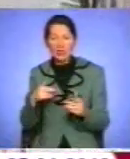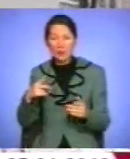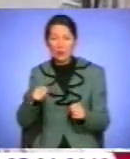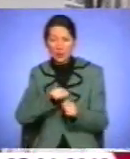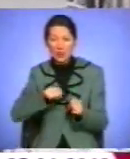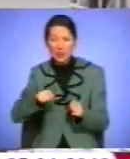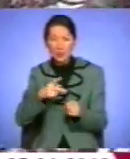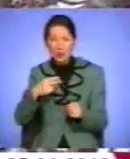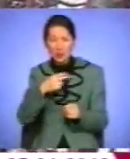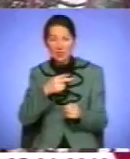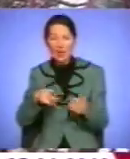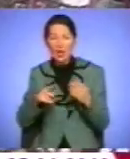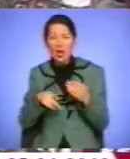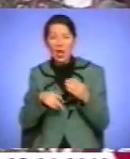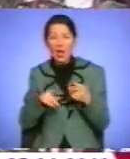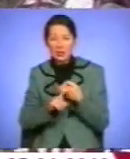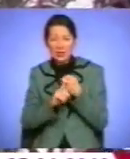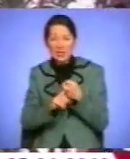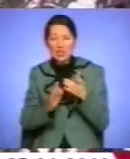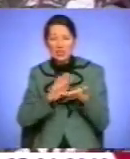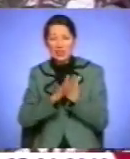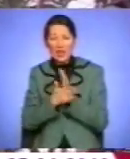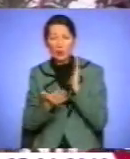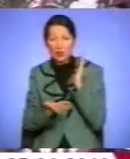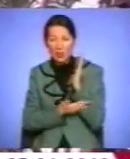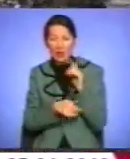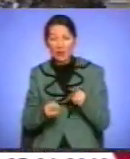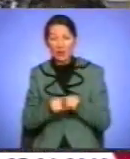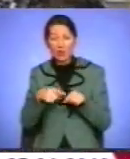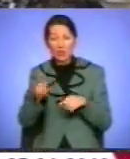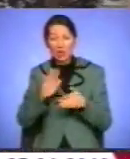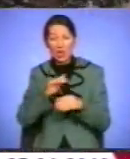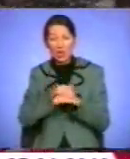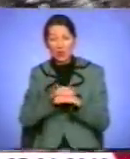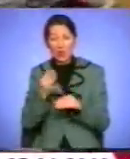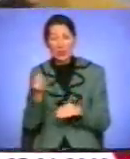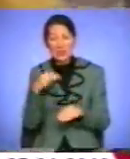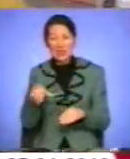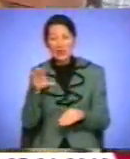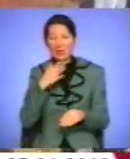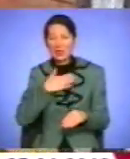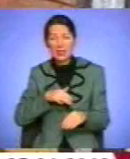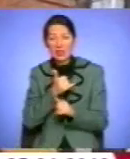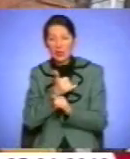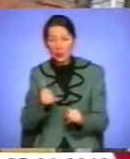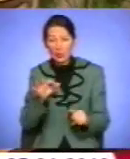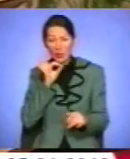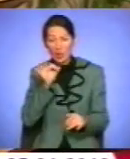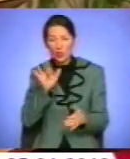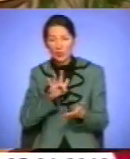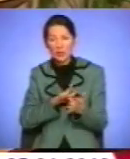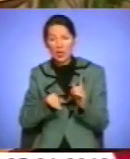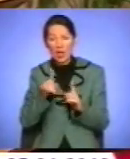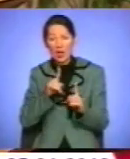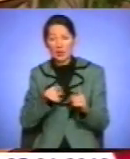дерев, їхніх порід, а також від антропогенних факторів. А інтереси всіх задовольнити неможливо, кажуть у міській раді. Росте